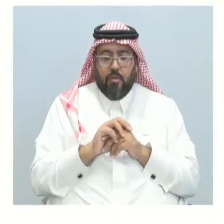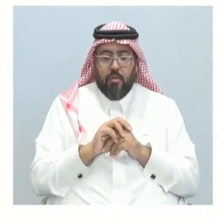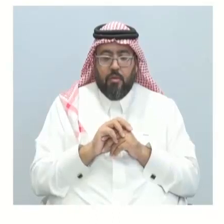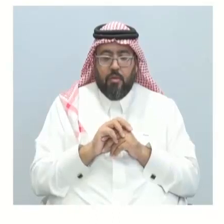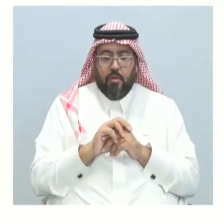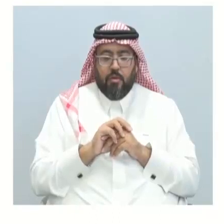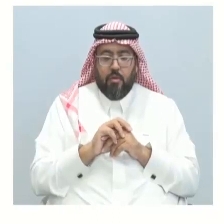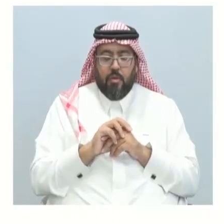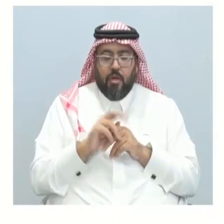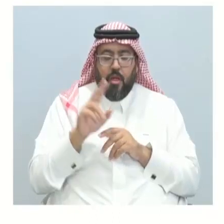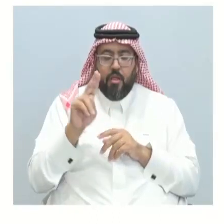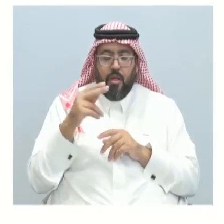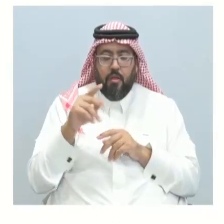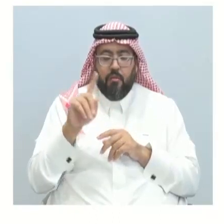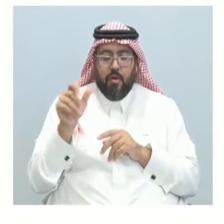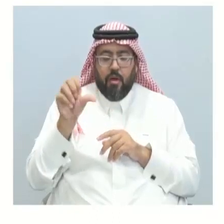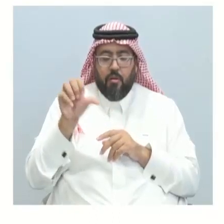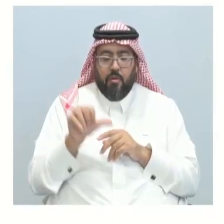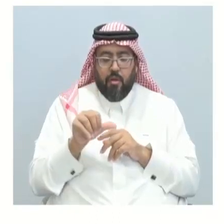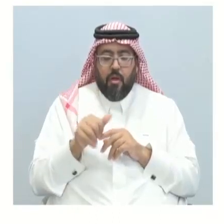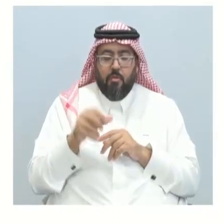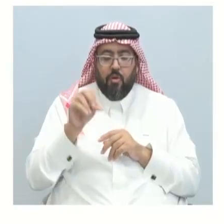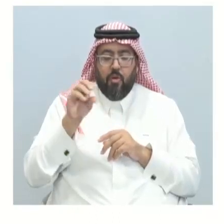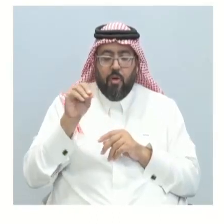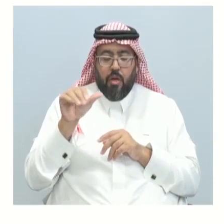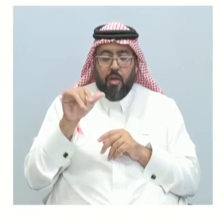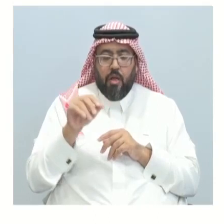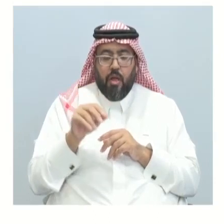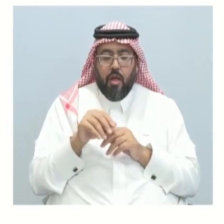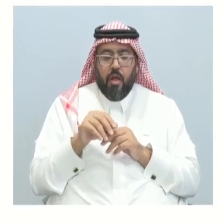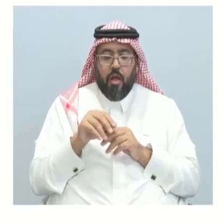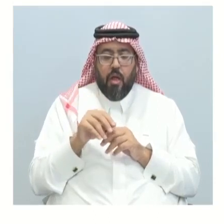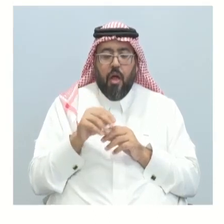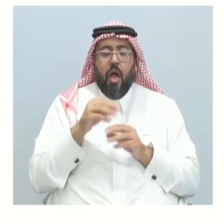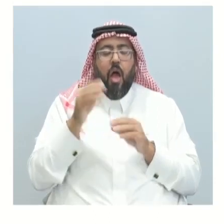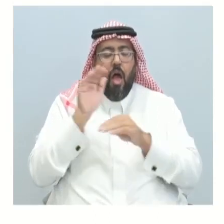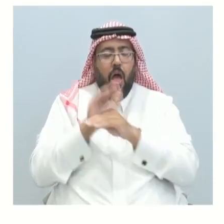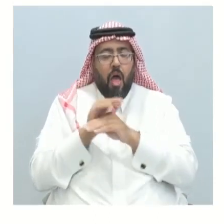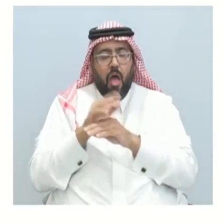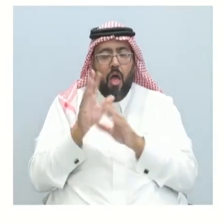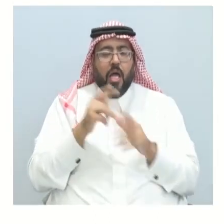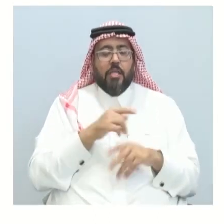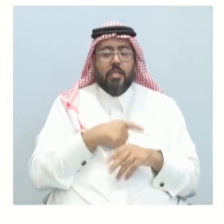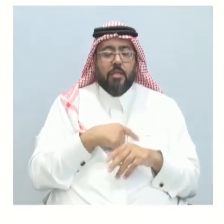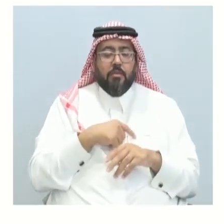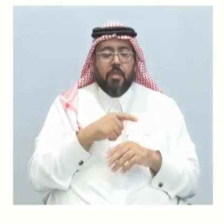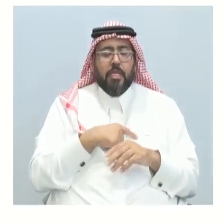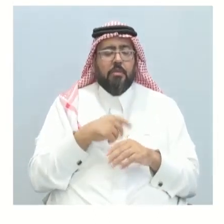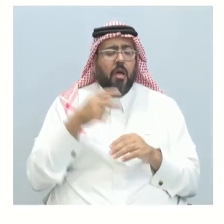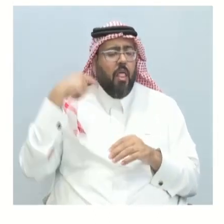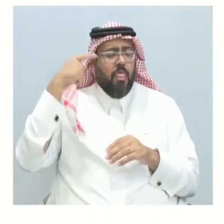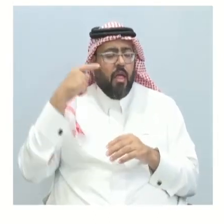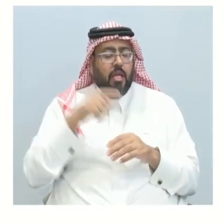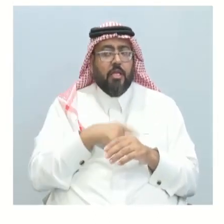الزوجه تعريف براوي الحديث وهو ابو هريره الدوسي رضي الله عنه وارضاه ما اسمه من يذكرنا